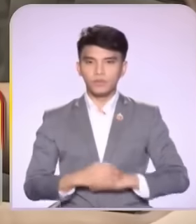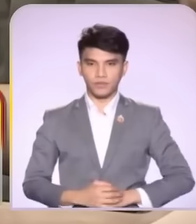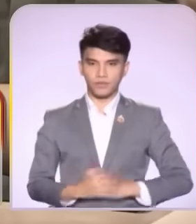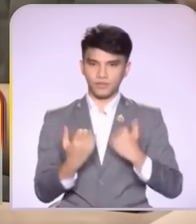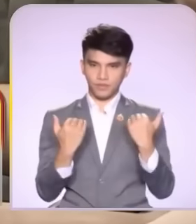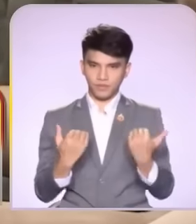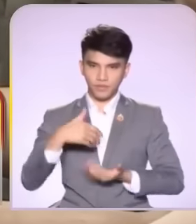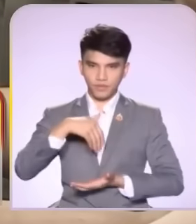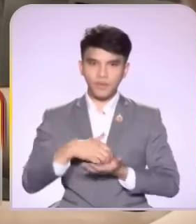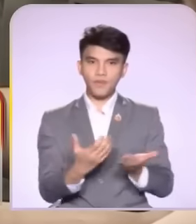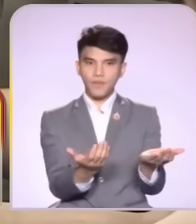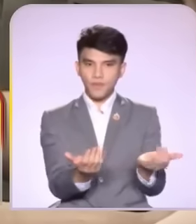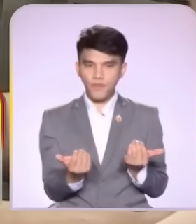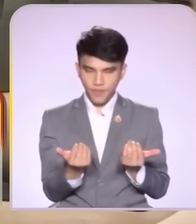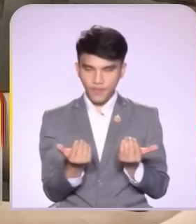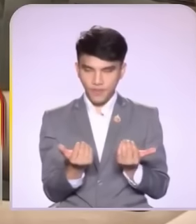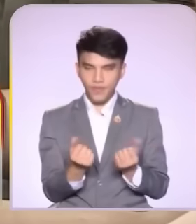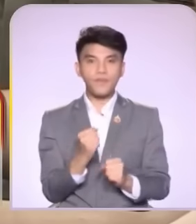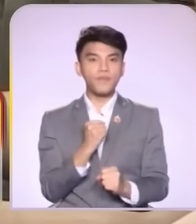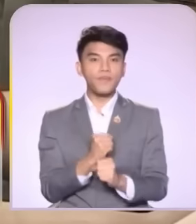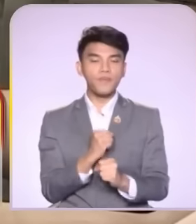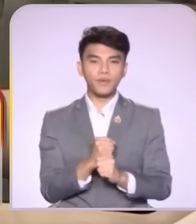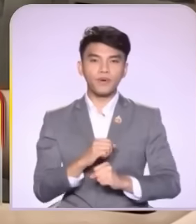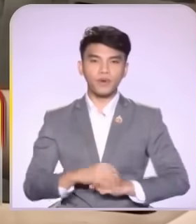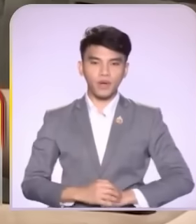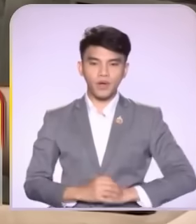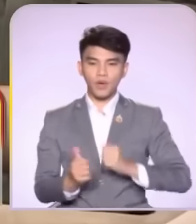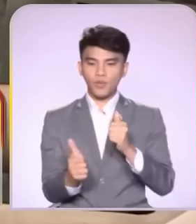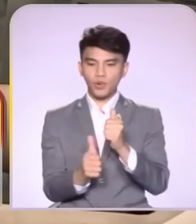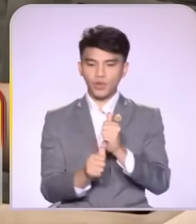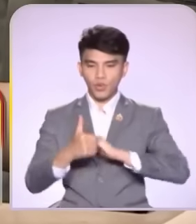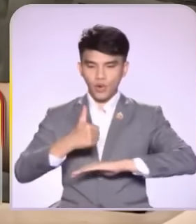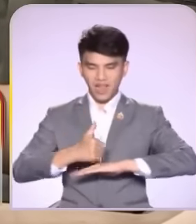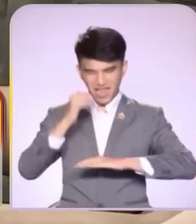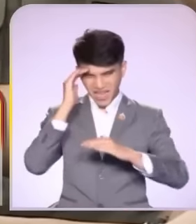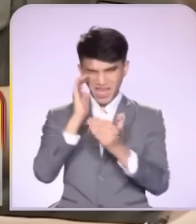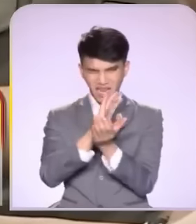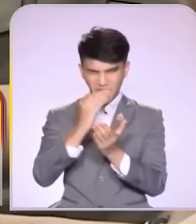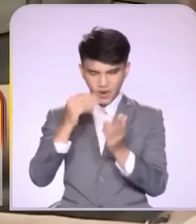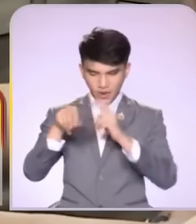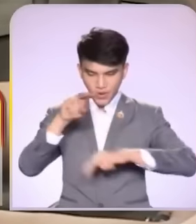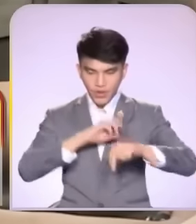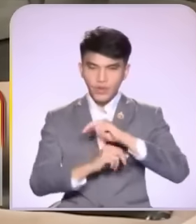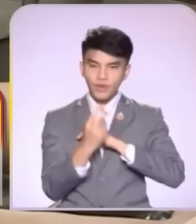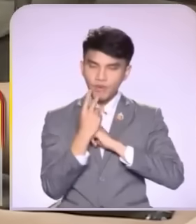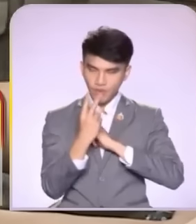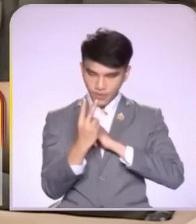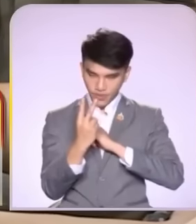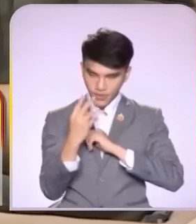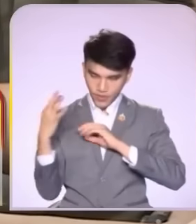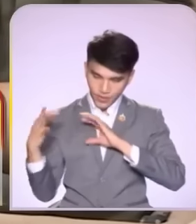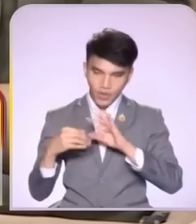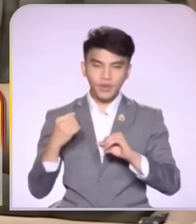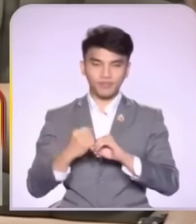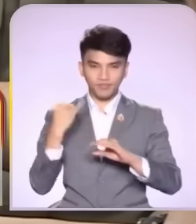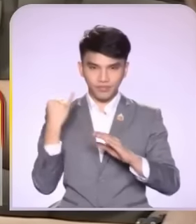รียมตั้งศูนย์รับเรื่องร้องเรียนด้วยซึ่งทางด้านของท่านผู้ช่วยผบตร.บอกว่าได้มอบหมายให้มีการไปตรวจสอบข้อเท็จจริงธุรกิจดังก